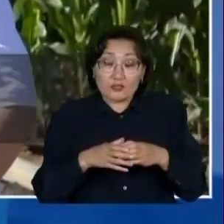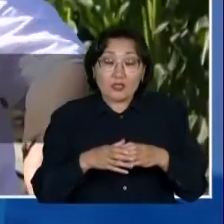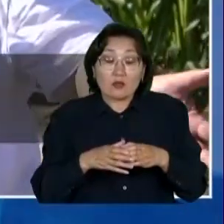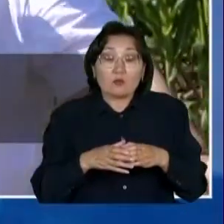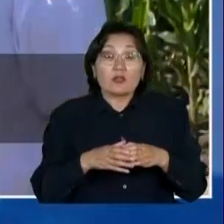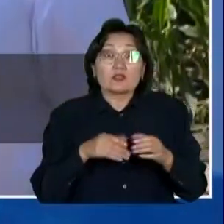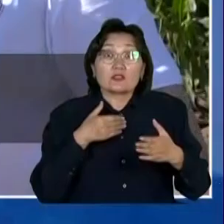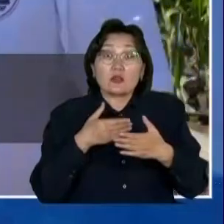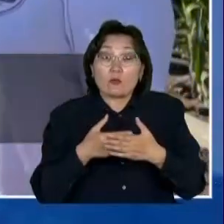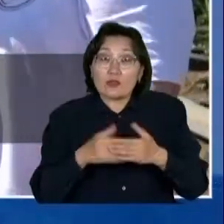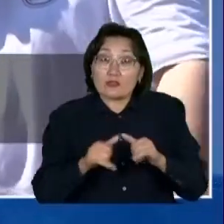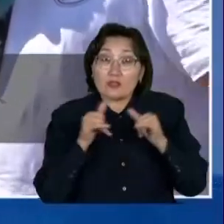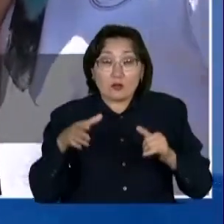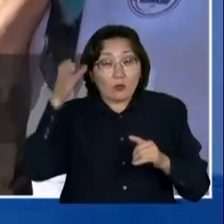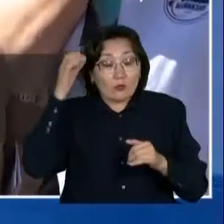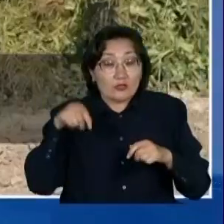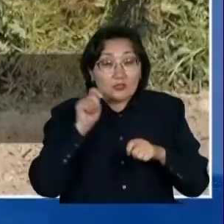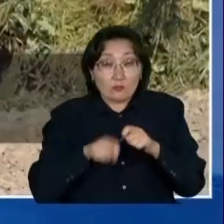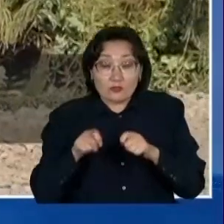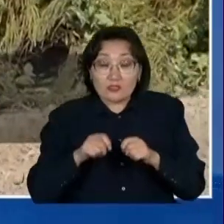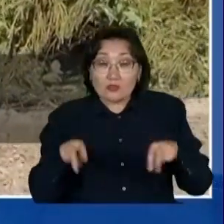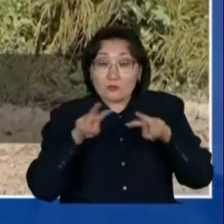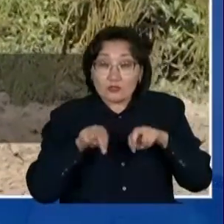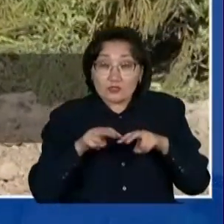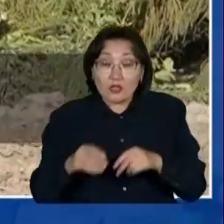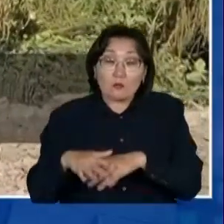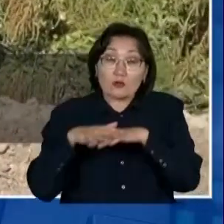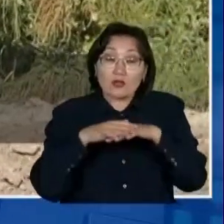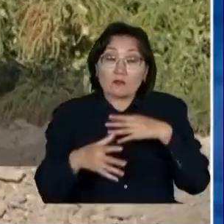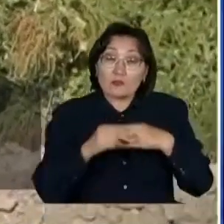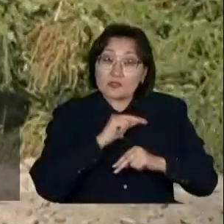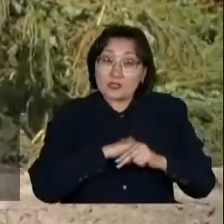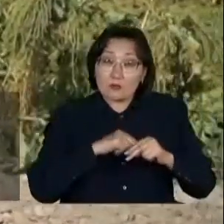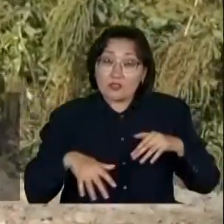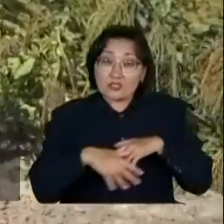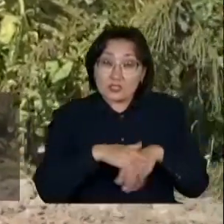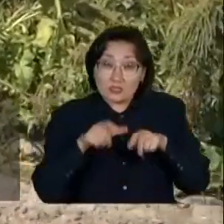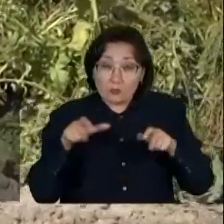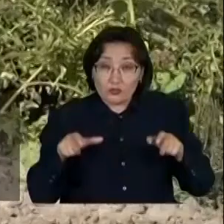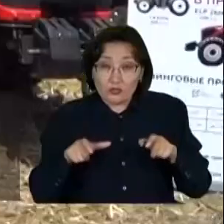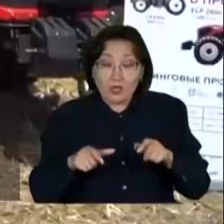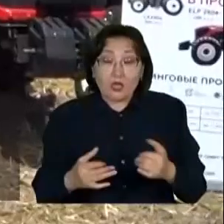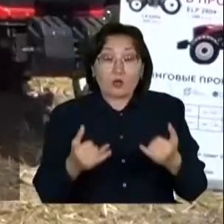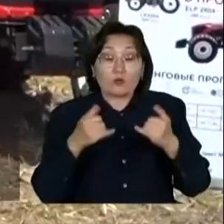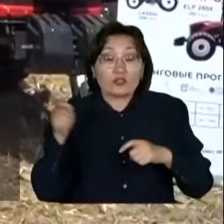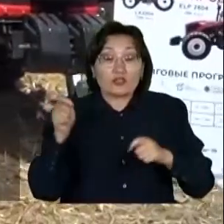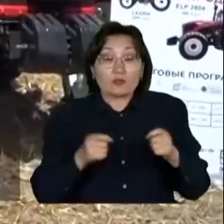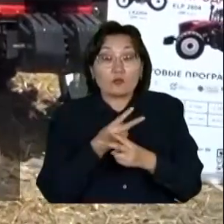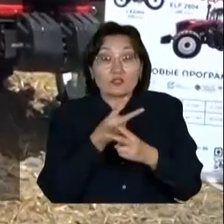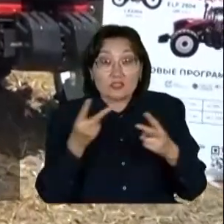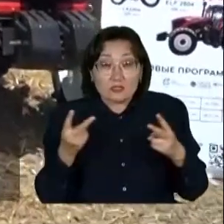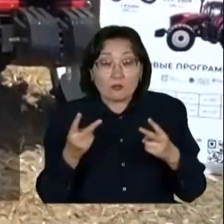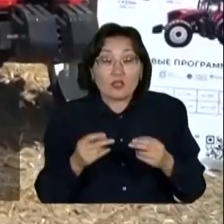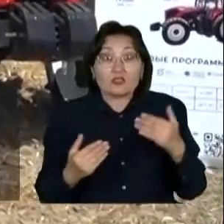именно развитие научных исследований, привлечение инвестиций и совместная работа с населением. Отмечу, гости семинара ознакомились и